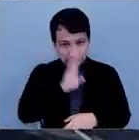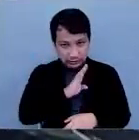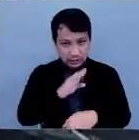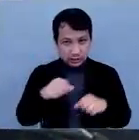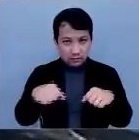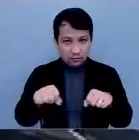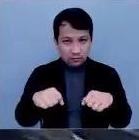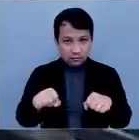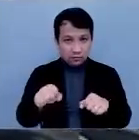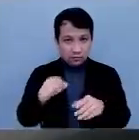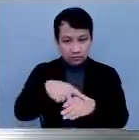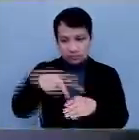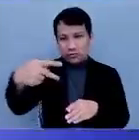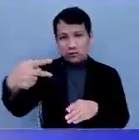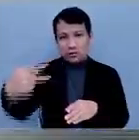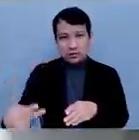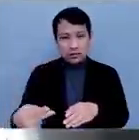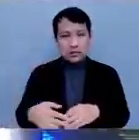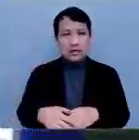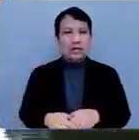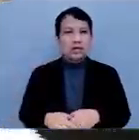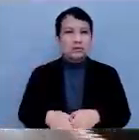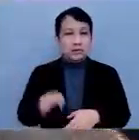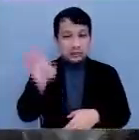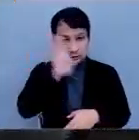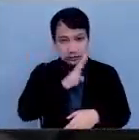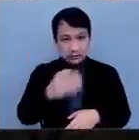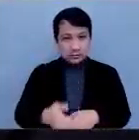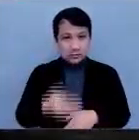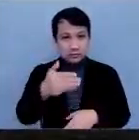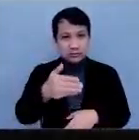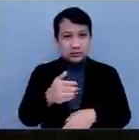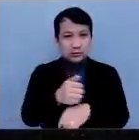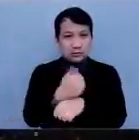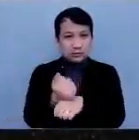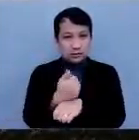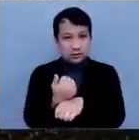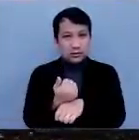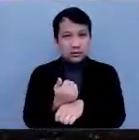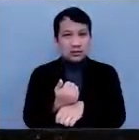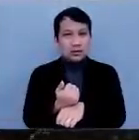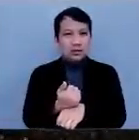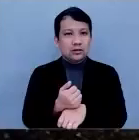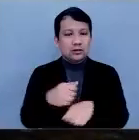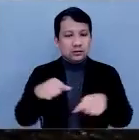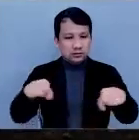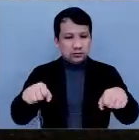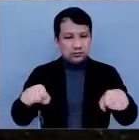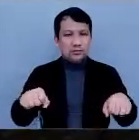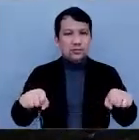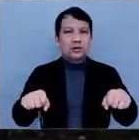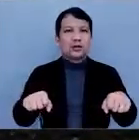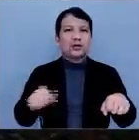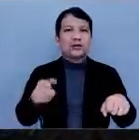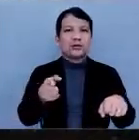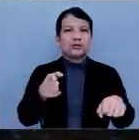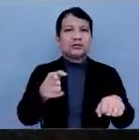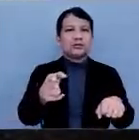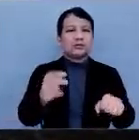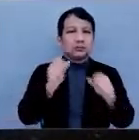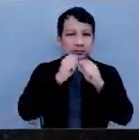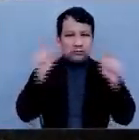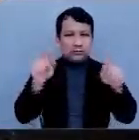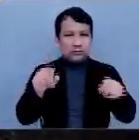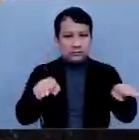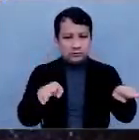matapos tumilapon sa kalsada. Wasak rin ang harapan ng ambulansya. Kwento ng rider na si Eduardo Fabiona, nagulat na lang siya